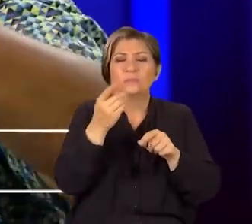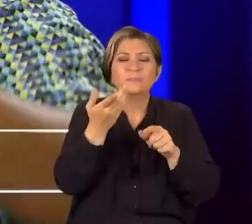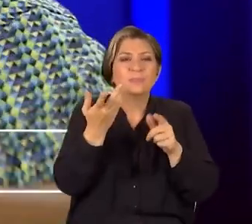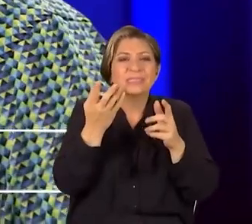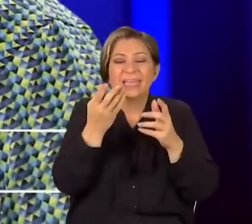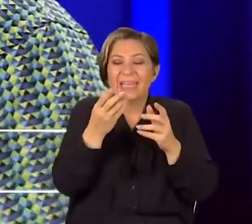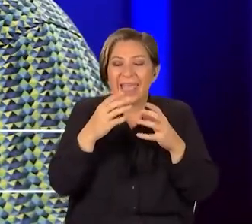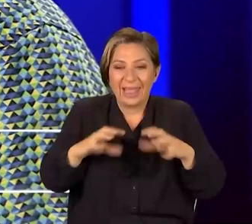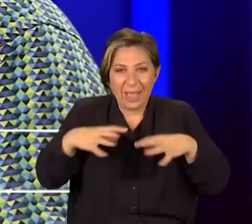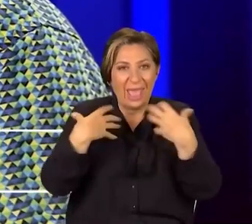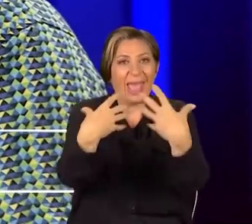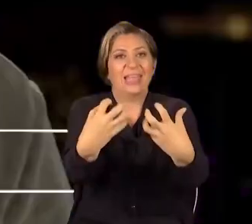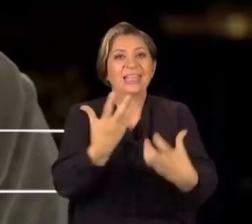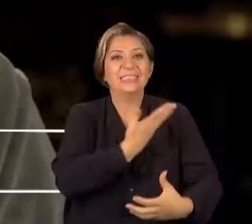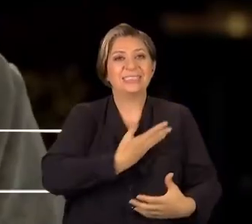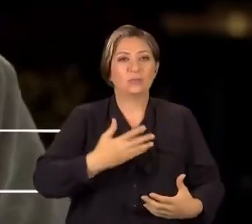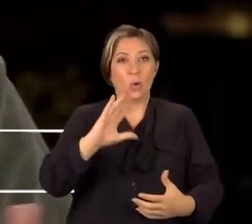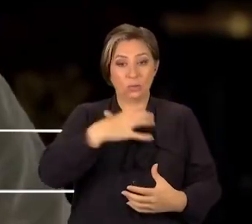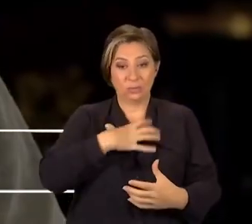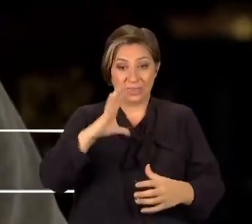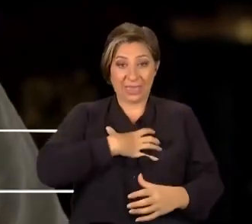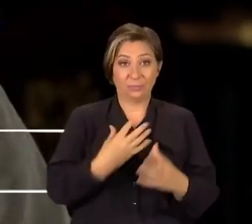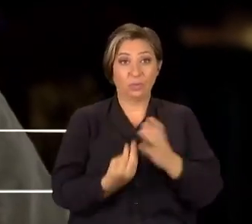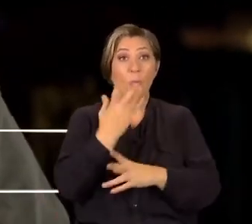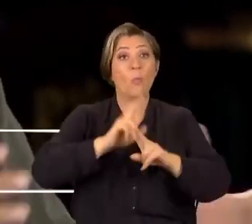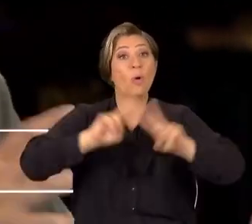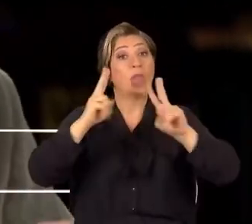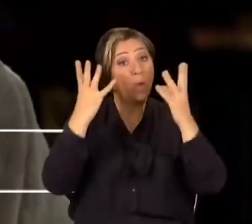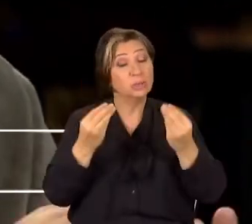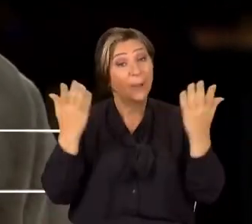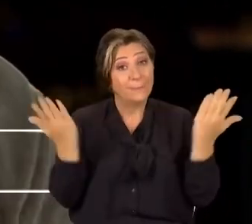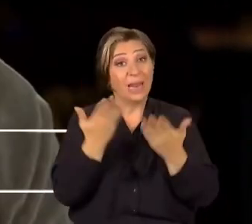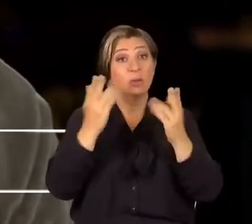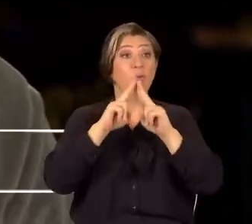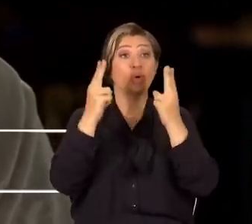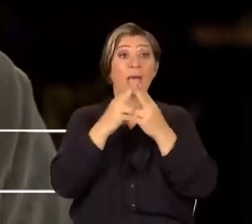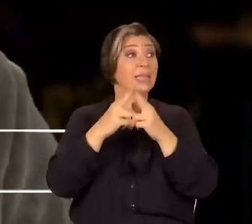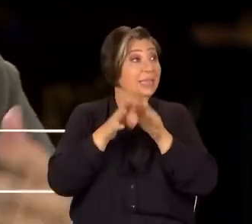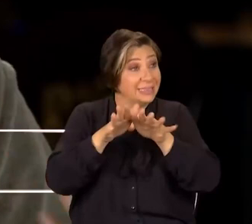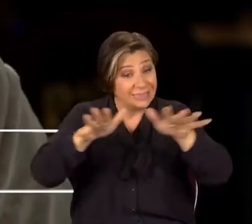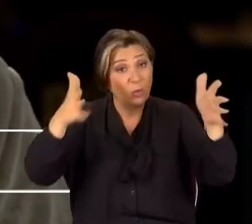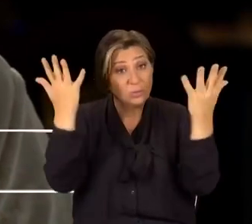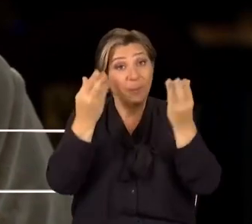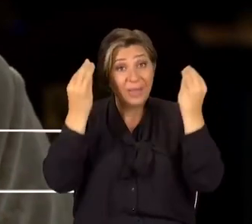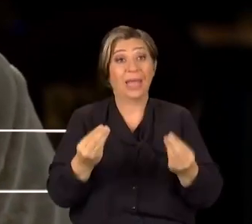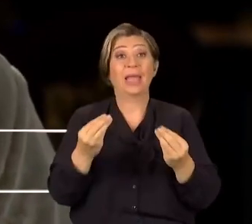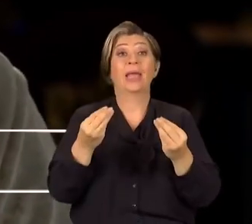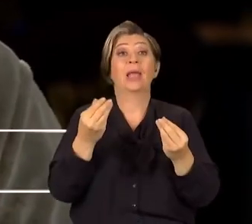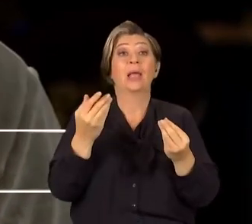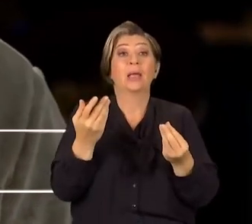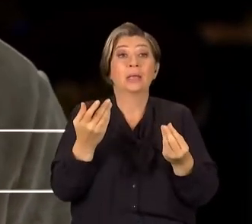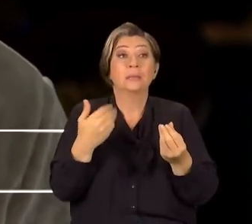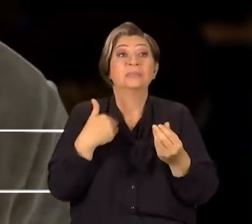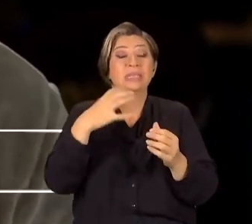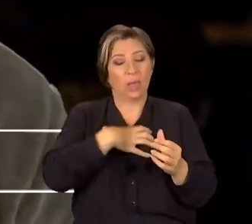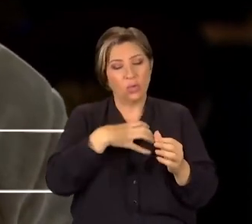yani ve özümüze de Aslında sahipleniyoruz her ne kadar modernleşsek de aynı zamanda dünyaya da açılsın veya dünyevi müzikler de dinlesek